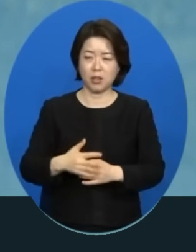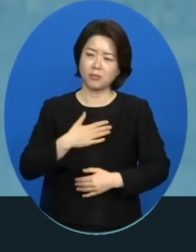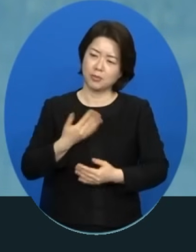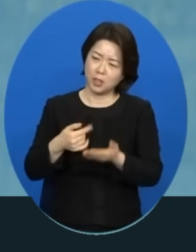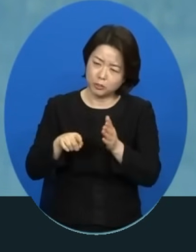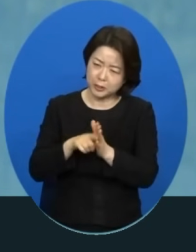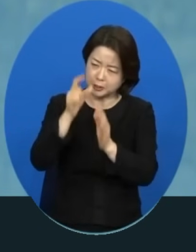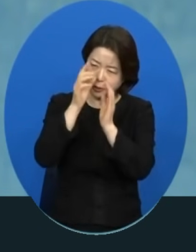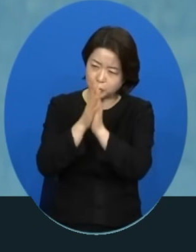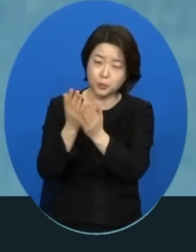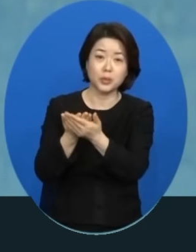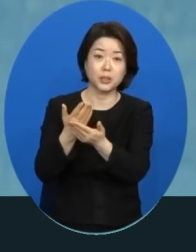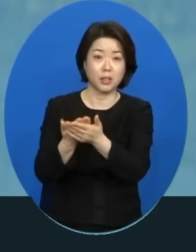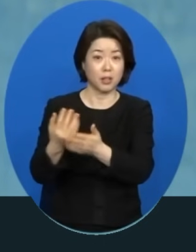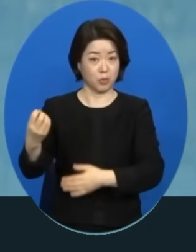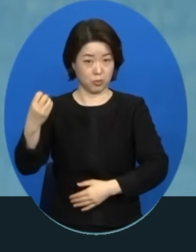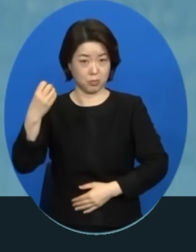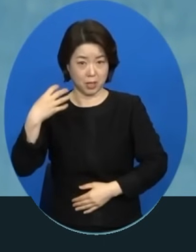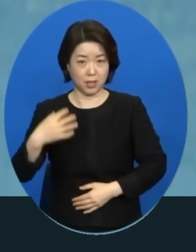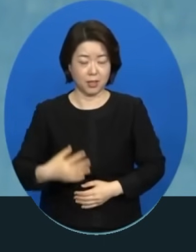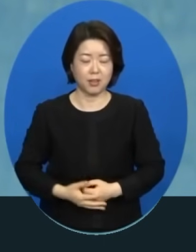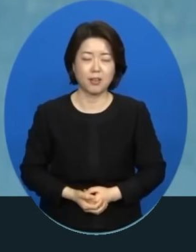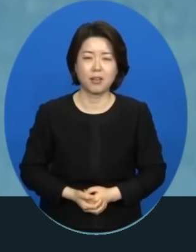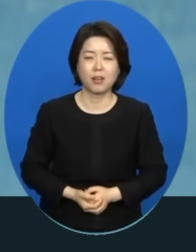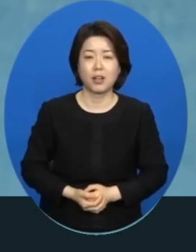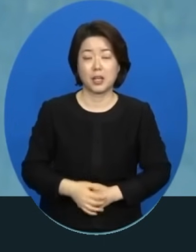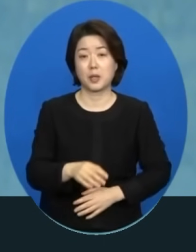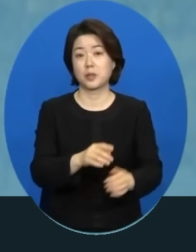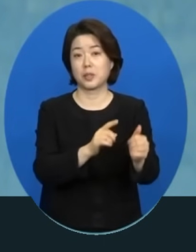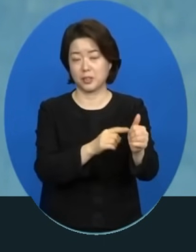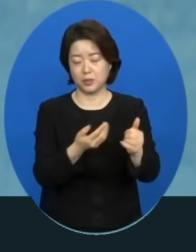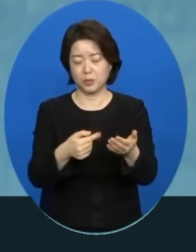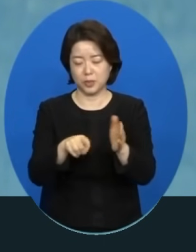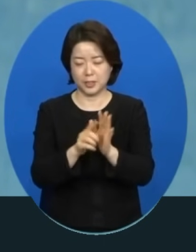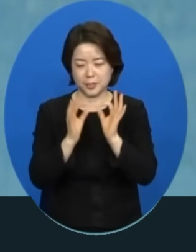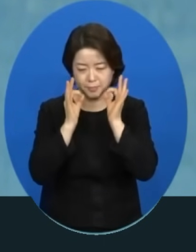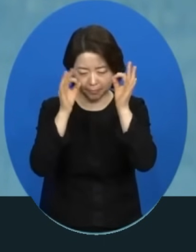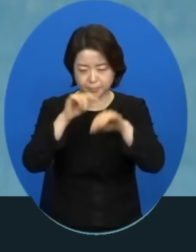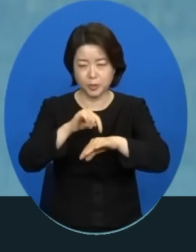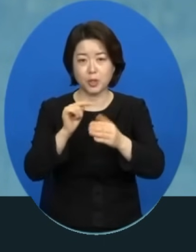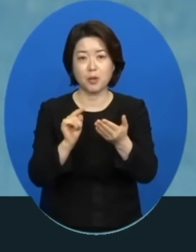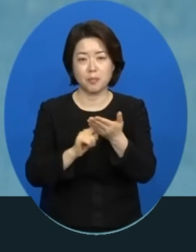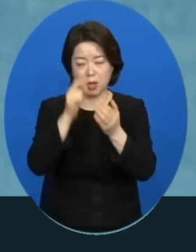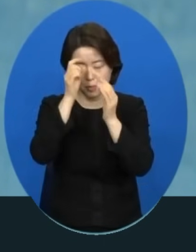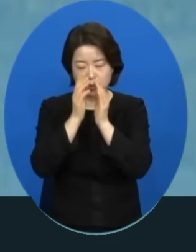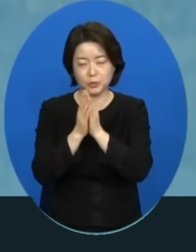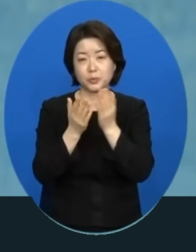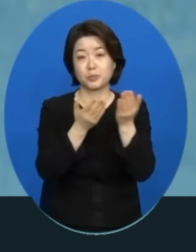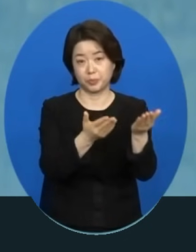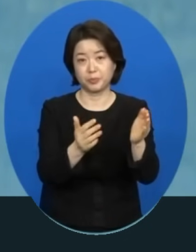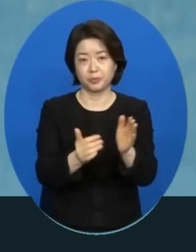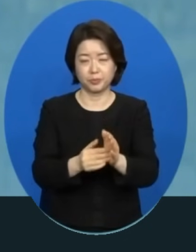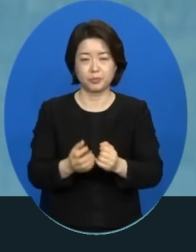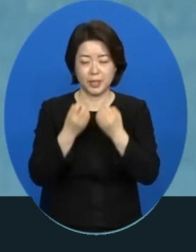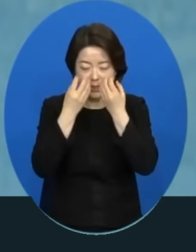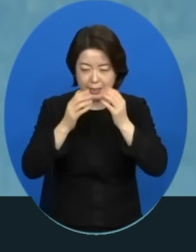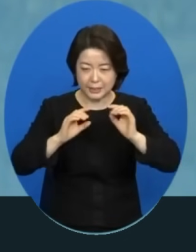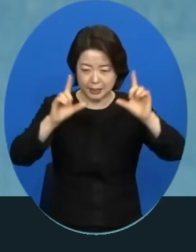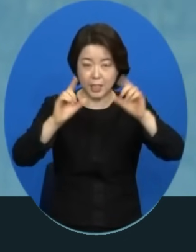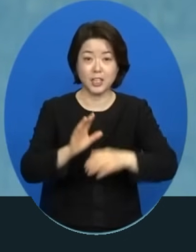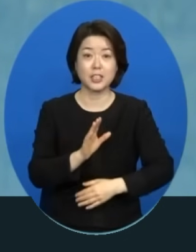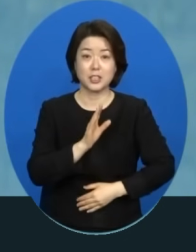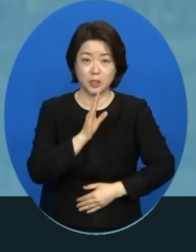이렇게 말씀을 하셨어요. 그래서 그분을 위해서 정말 간절한 마음으로 기도를 해드렸습니다. 새해에는 정말